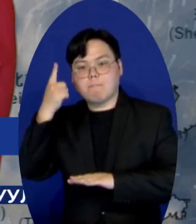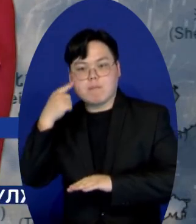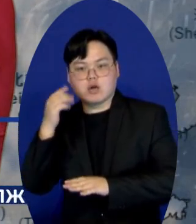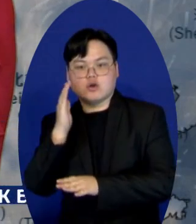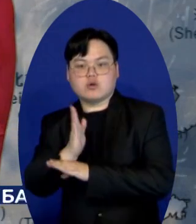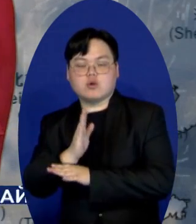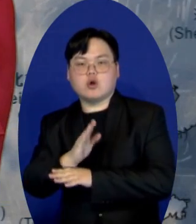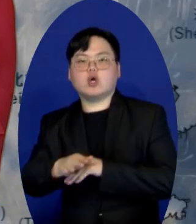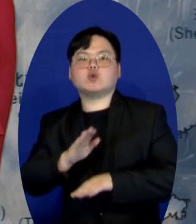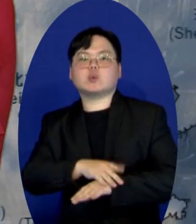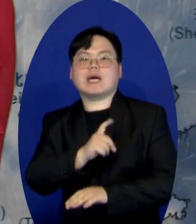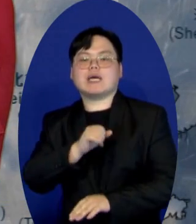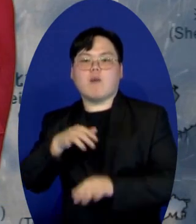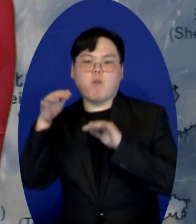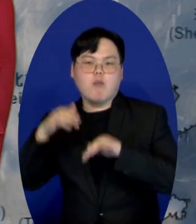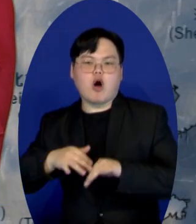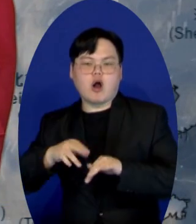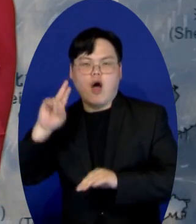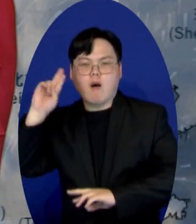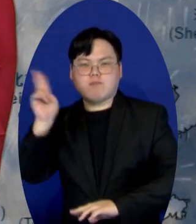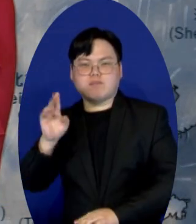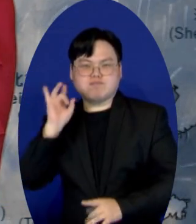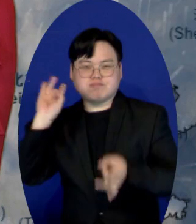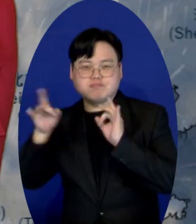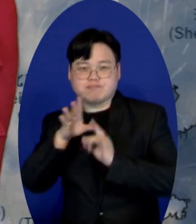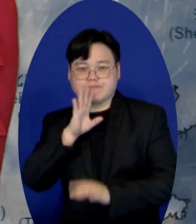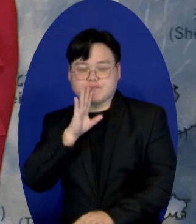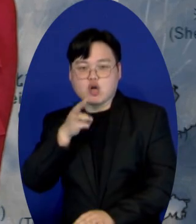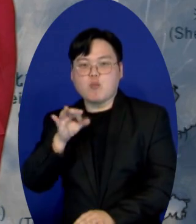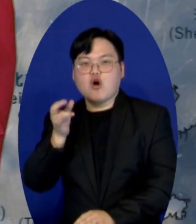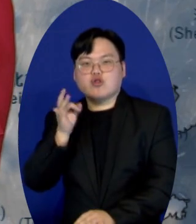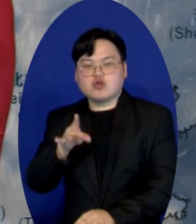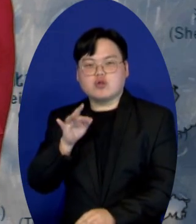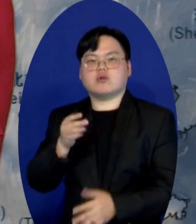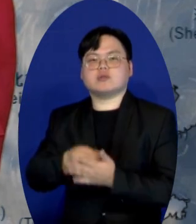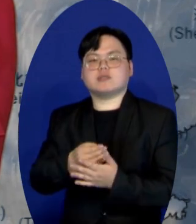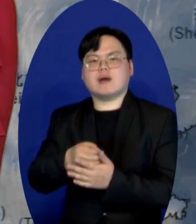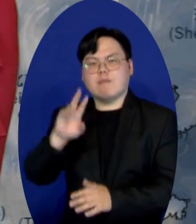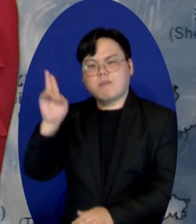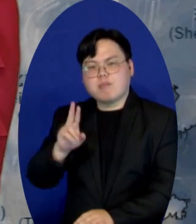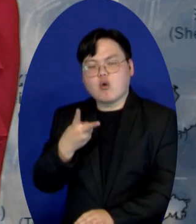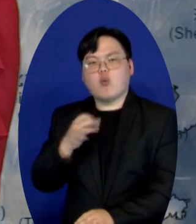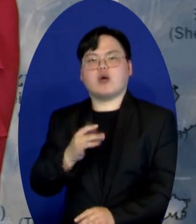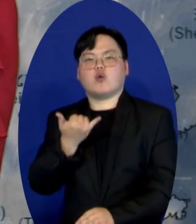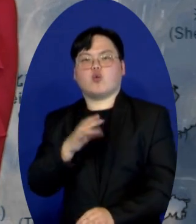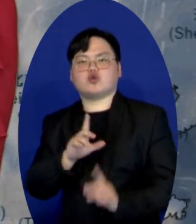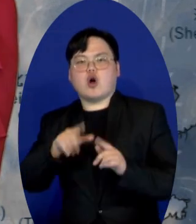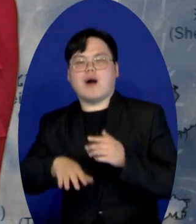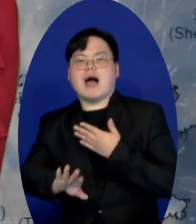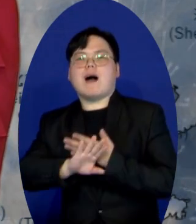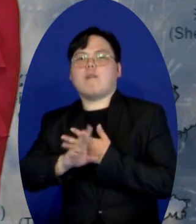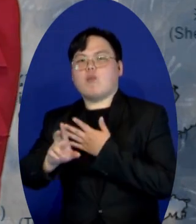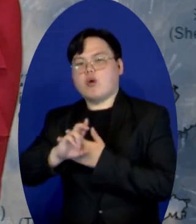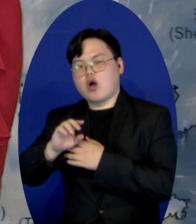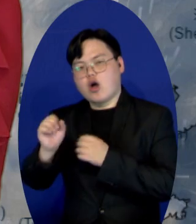өдөртөө нутгийн зүүн хагастаа бороолон дууцаглаантай аадар бороо орох учраас за мөндөр нөөлөг салхи аянга цахилгаан өрөвсний авилаас сонорсрамжтай